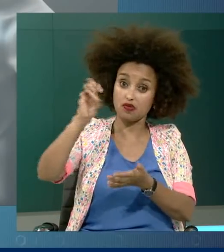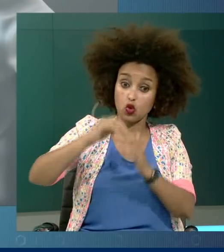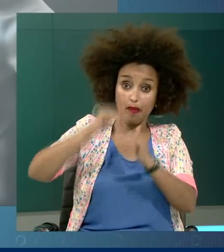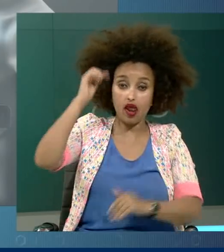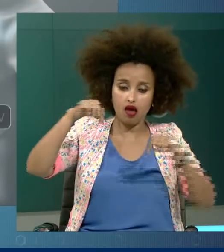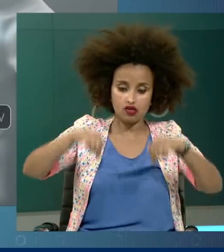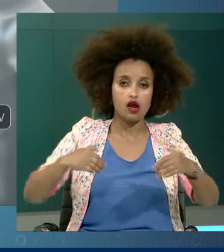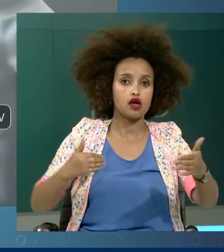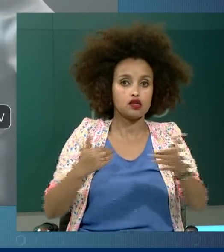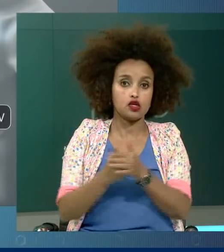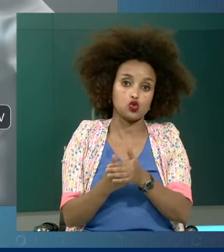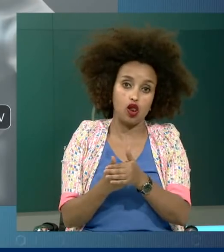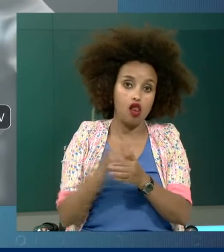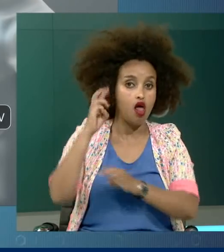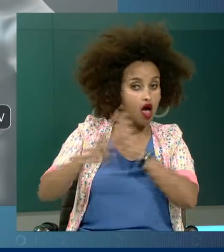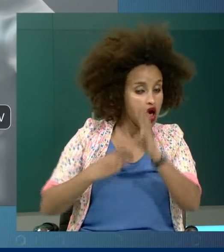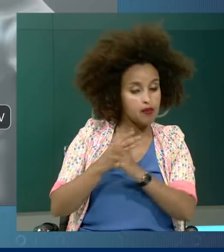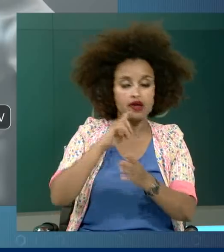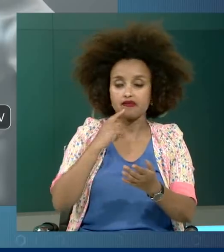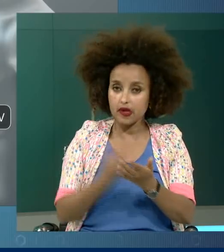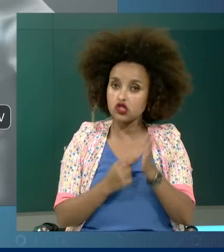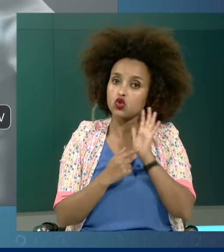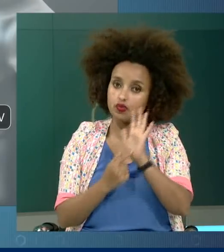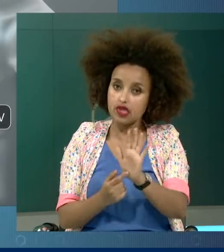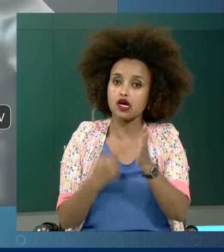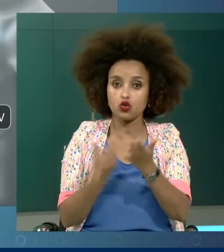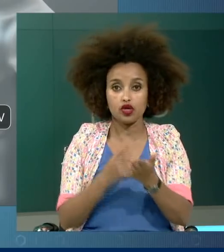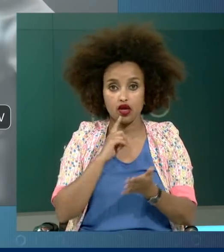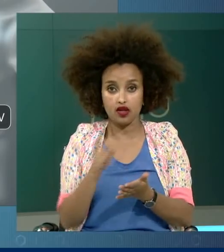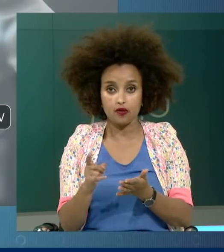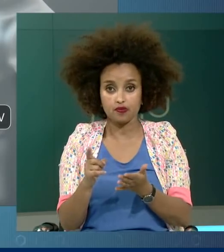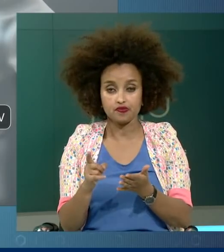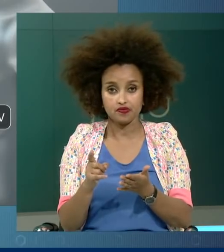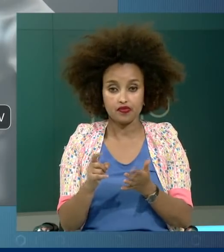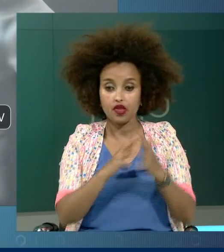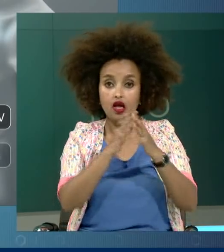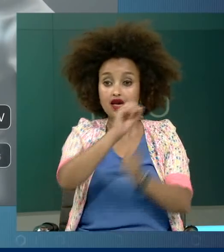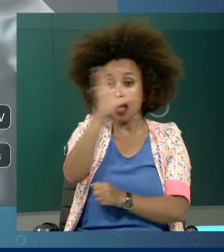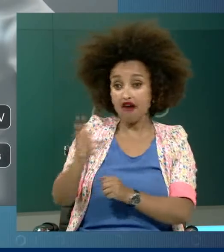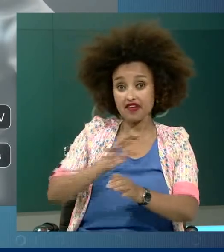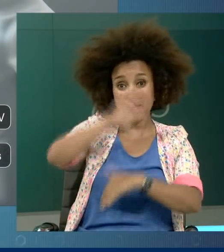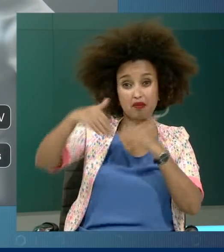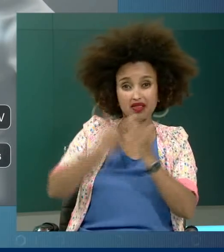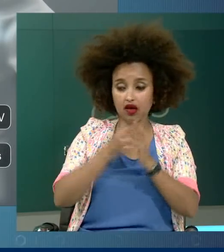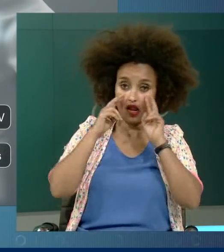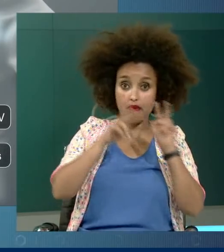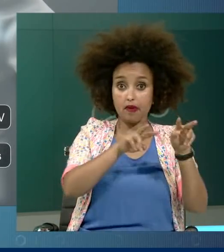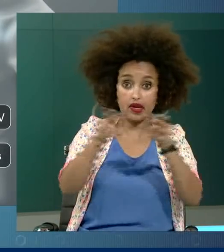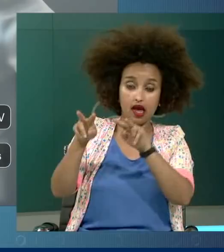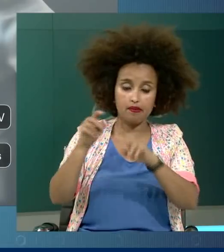ለት መድረሱን ነው ዓለም አቀፍ የሆኑ መረጃዎች ያሳዩ የሚገኙት እንግዲህ የአፍሪካን በአጠቃላይ